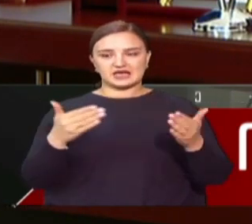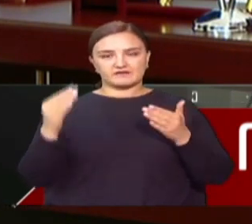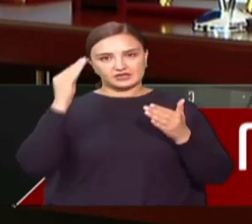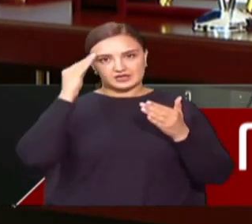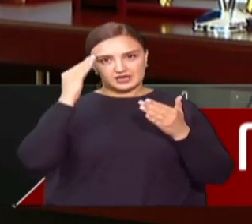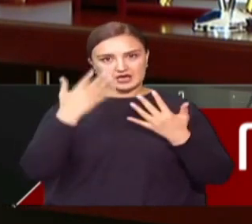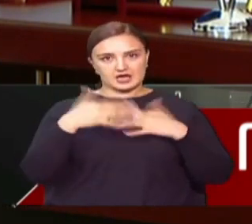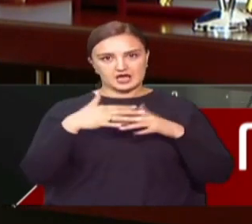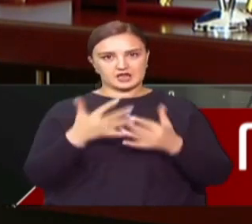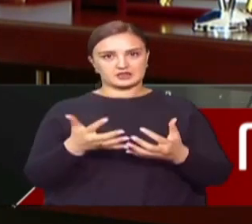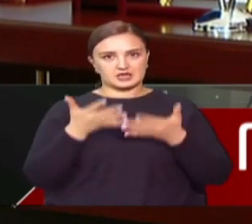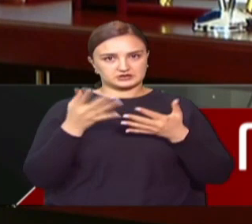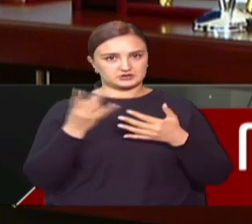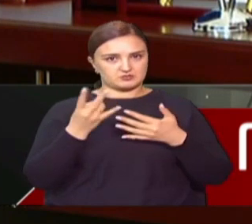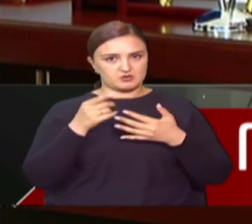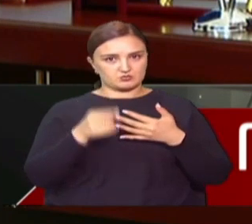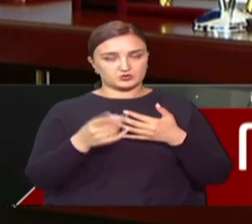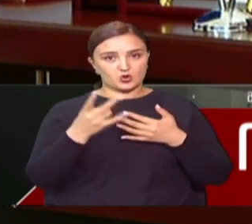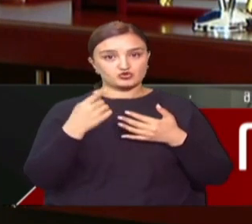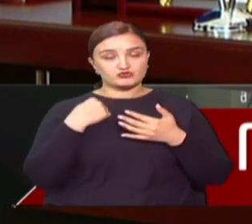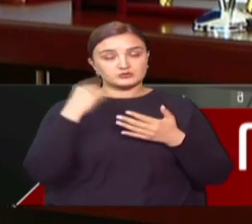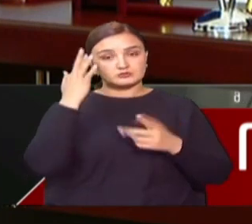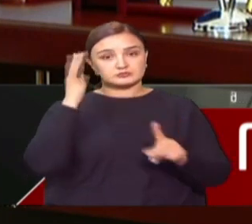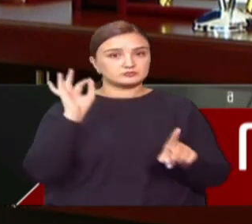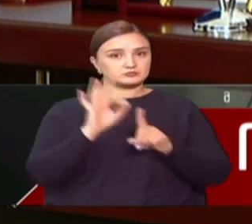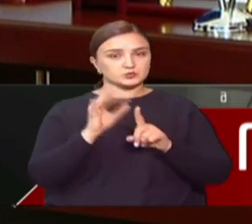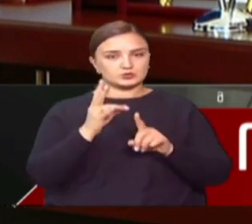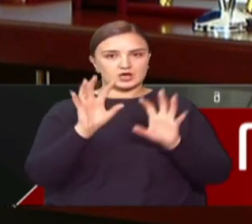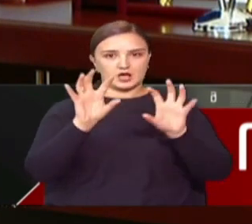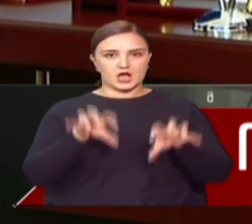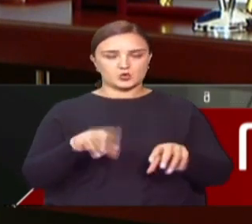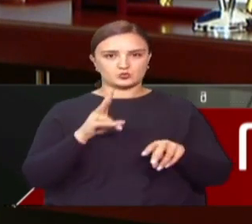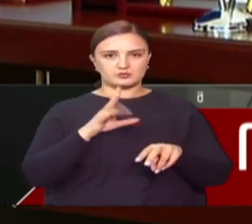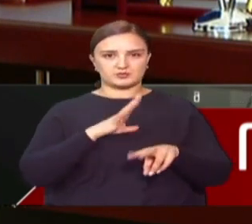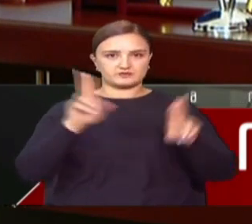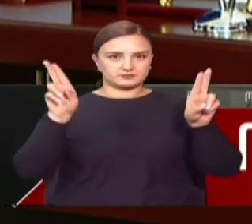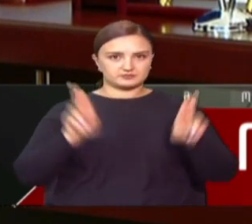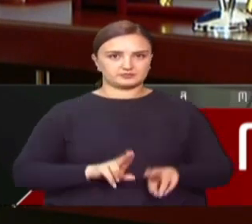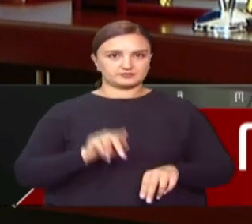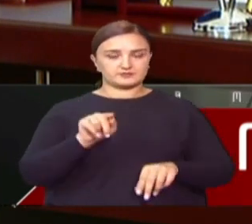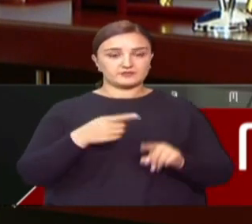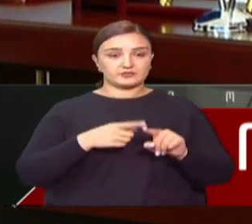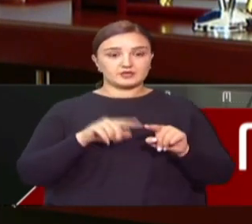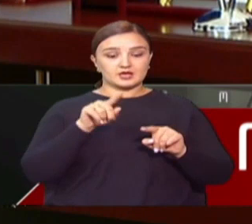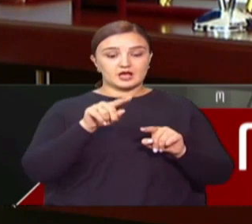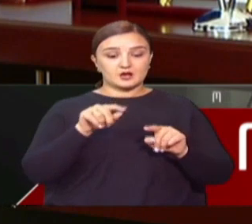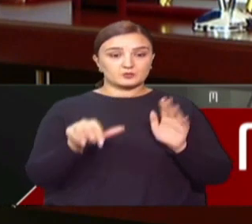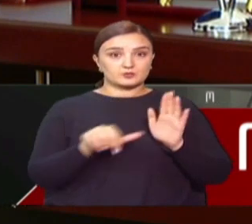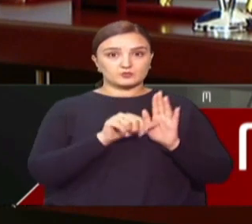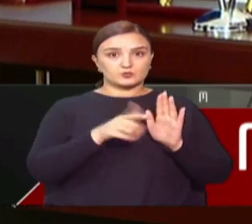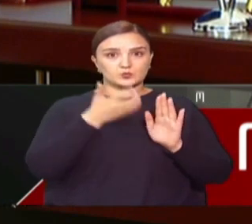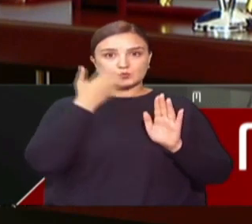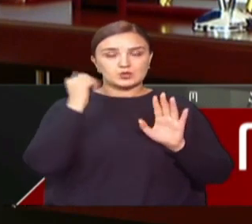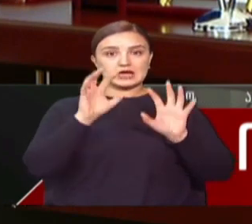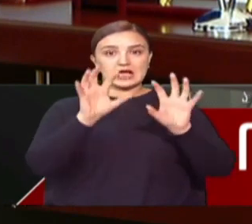Cioi niam ot să naris rat cum au de rușe opnat iseti să canom de blu charce charcio. Romlis meșo bita cei de la bizda guarat